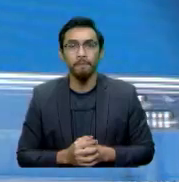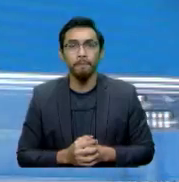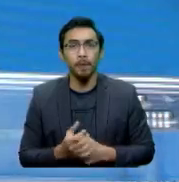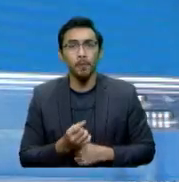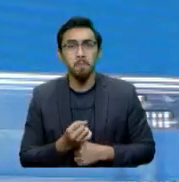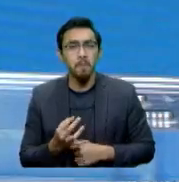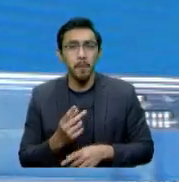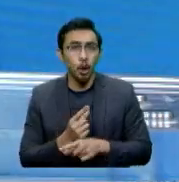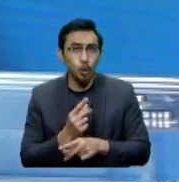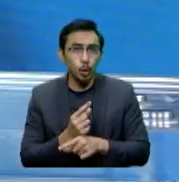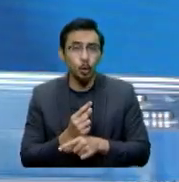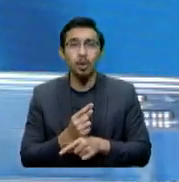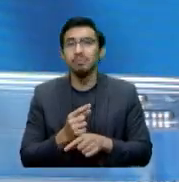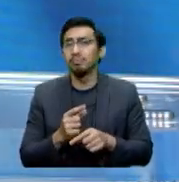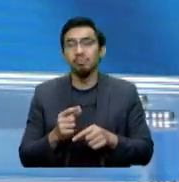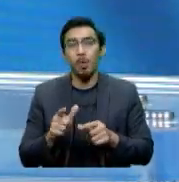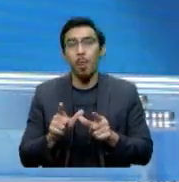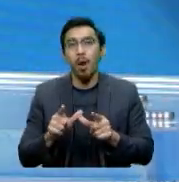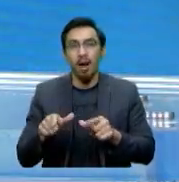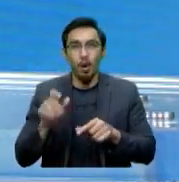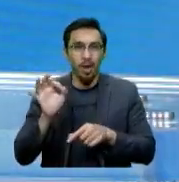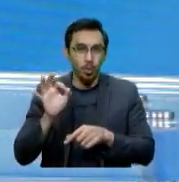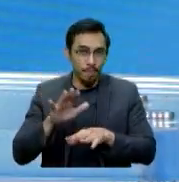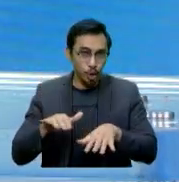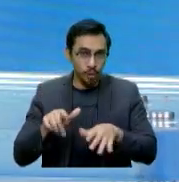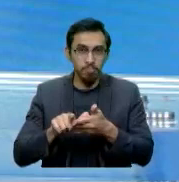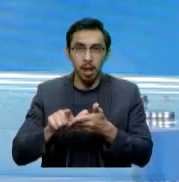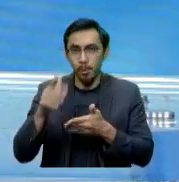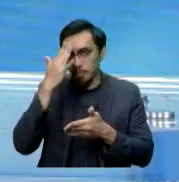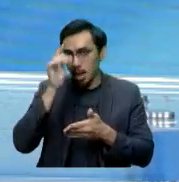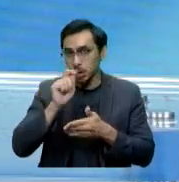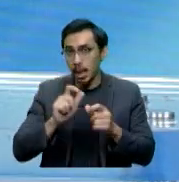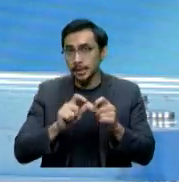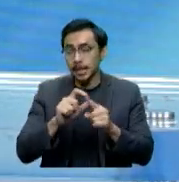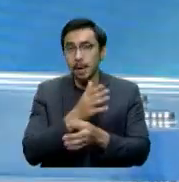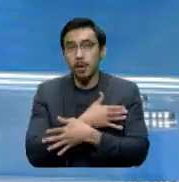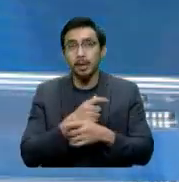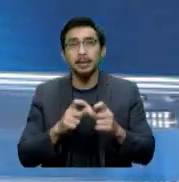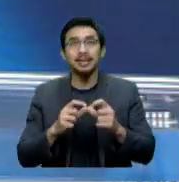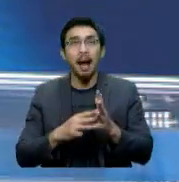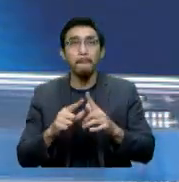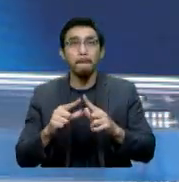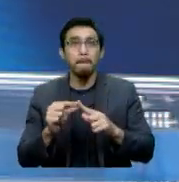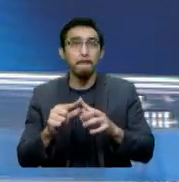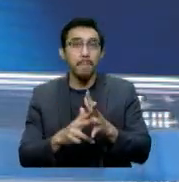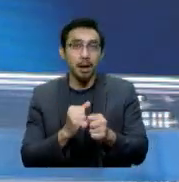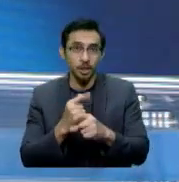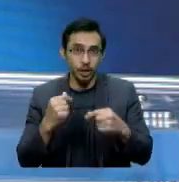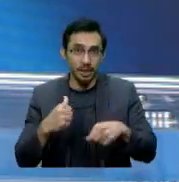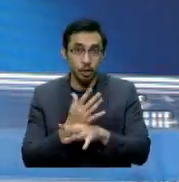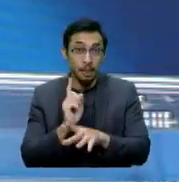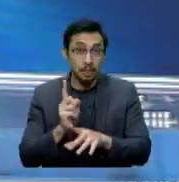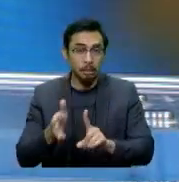Pemirsa, sejumlah guru dan wali murid melaporkan kepala sekolah sebuah SD di Kabupaten Sampang, Jawa Timur atas dugaan